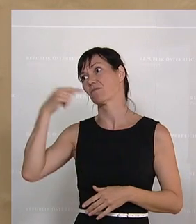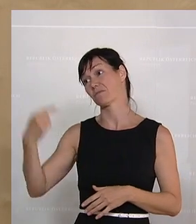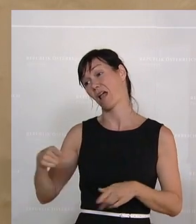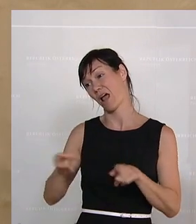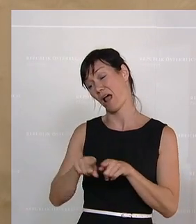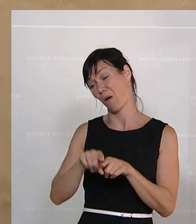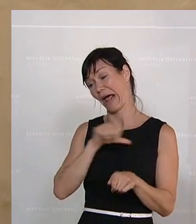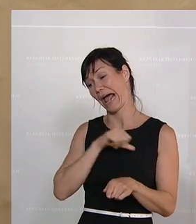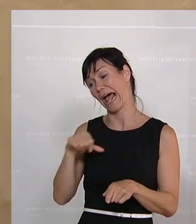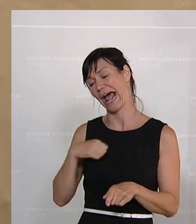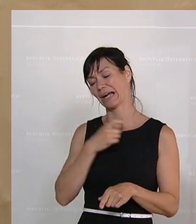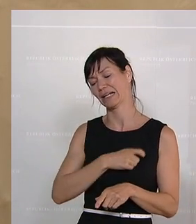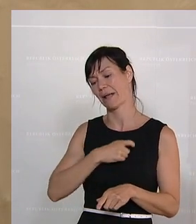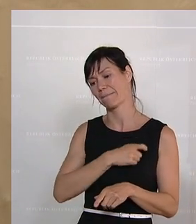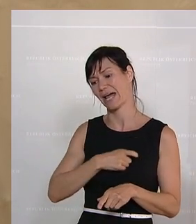sorgen